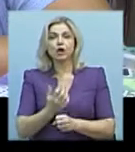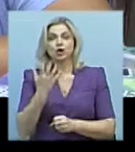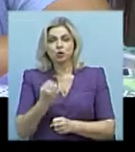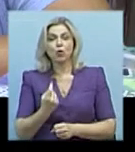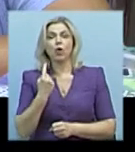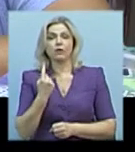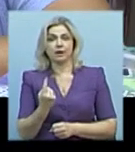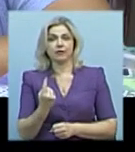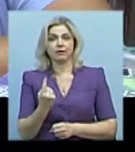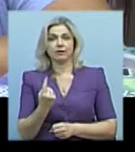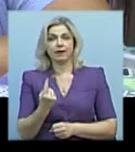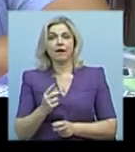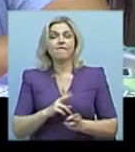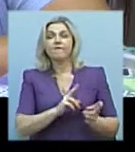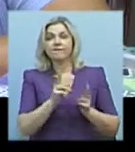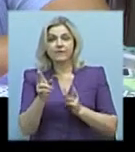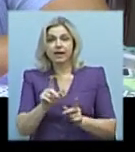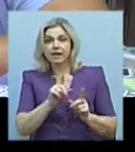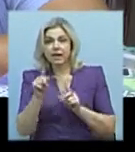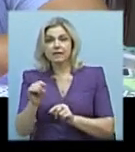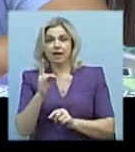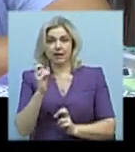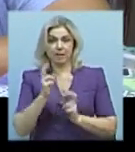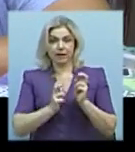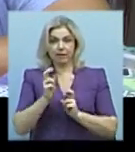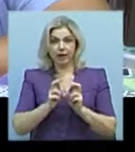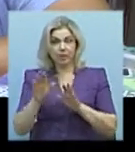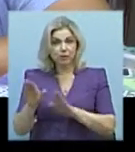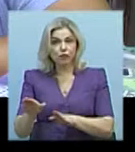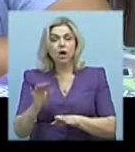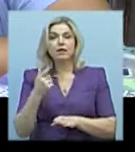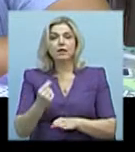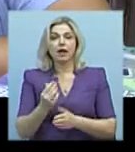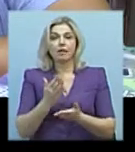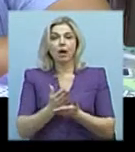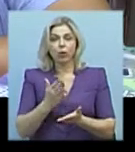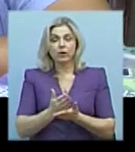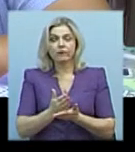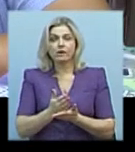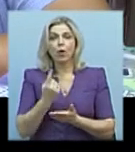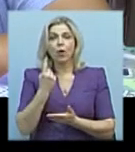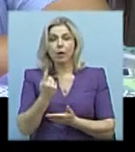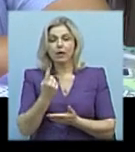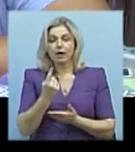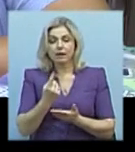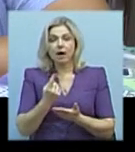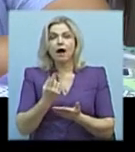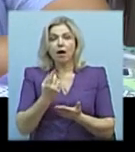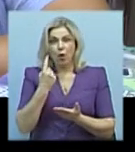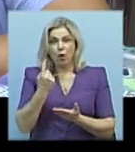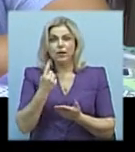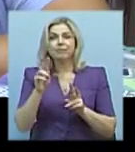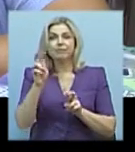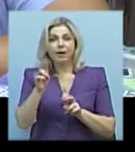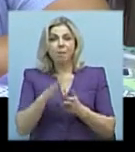один виїзд на підприємство, де знаходився один зразок даного